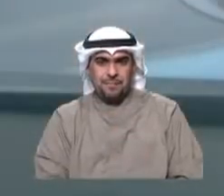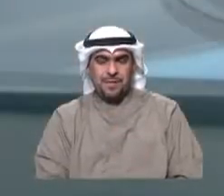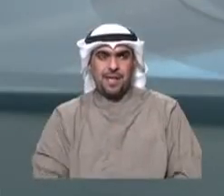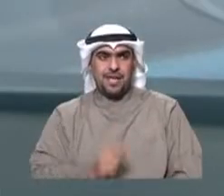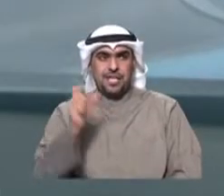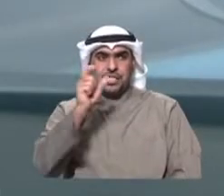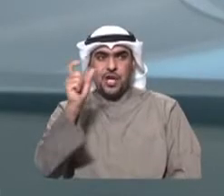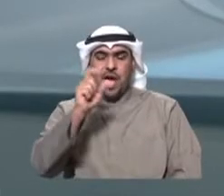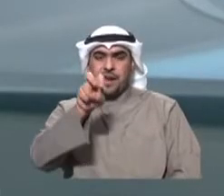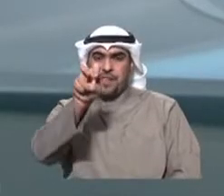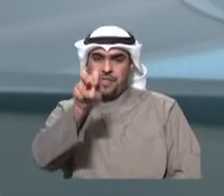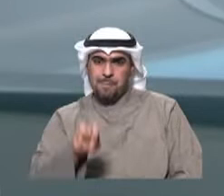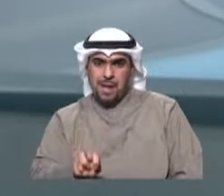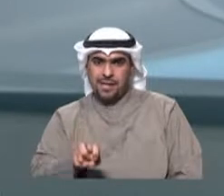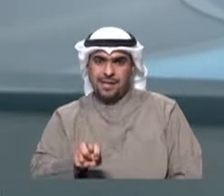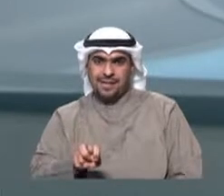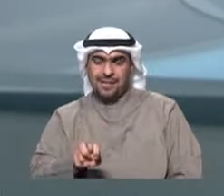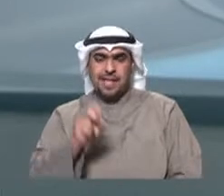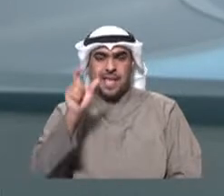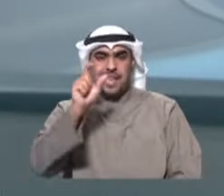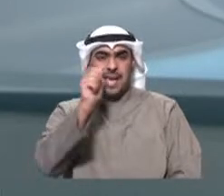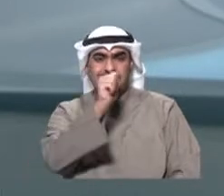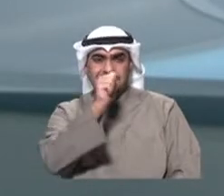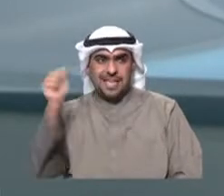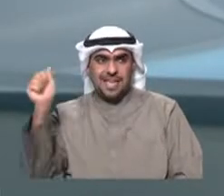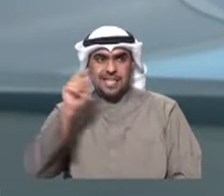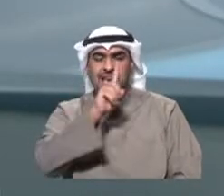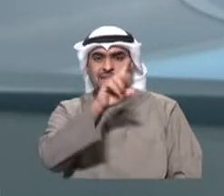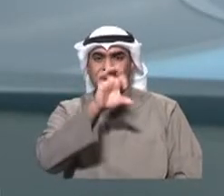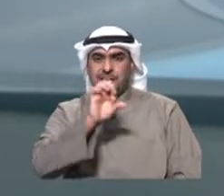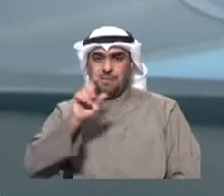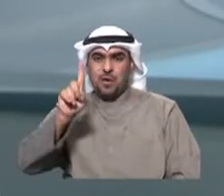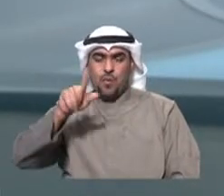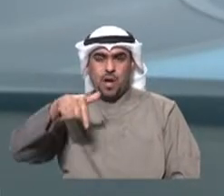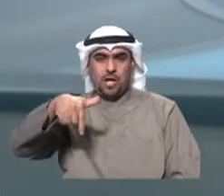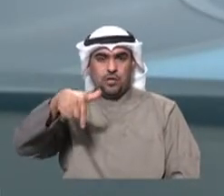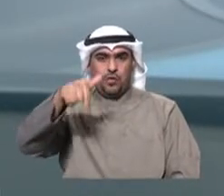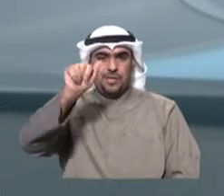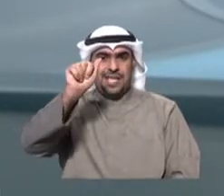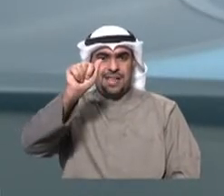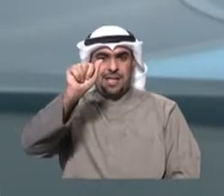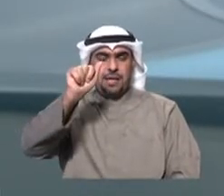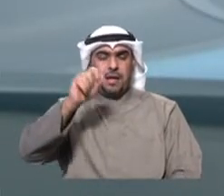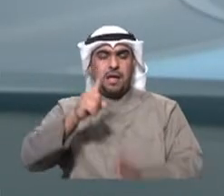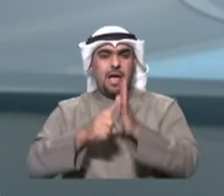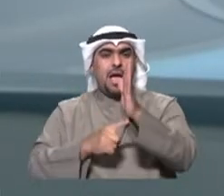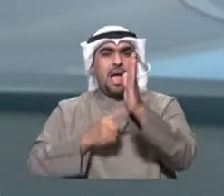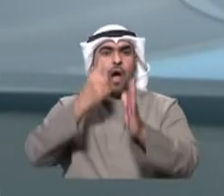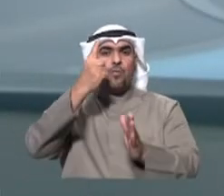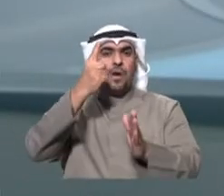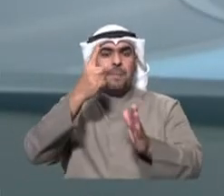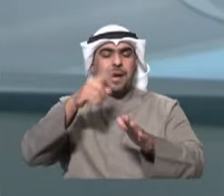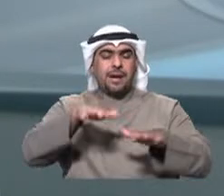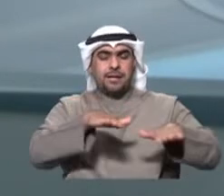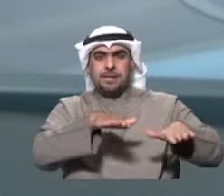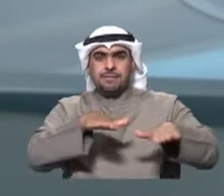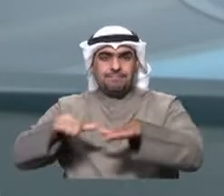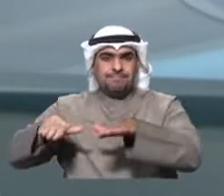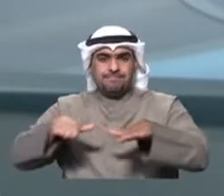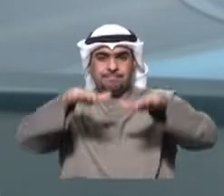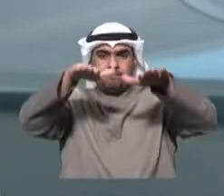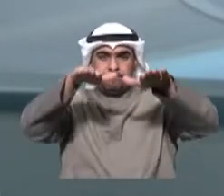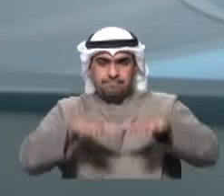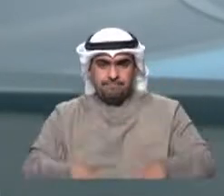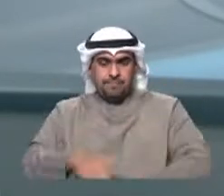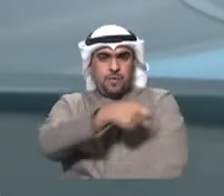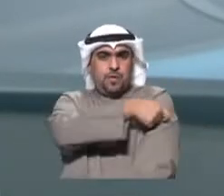مرسوم أميري بشأن إجراء انتخابات للمجلس التأسيسي الذي أنجز مشروع الدستور وصادق عليه الأمير الراحل الشيخ